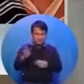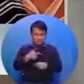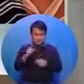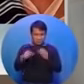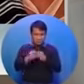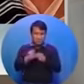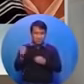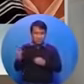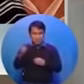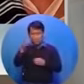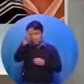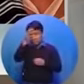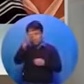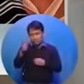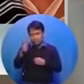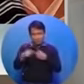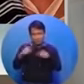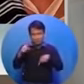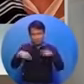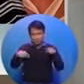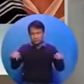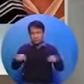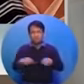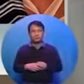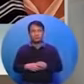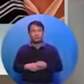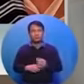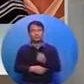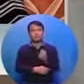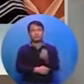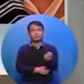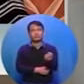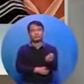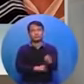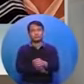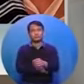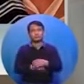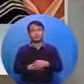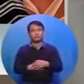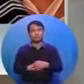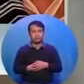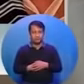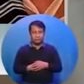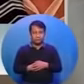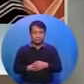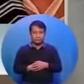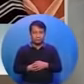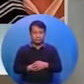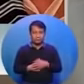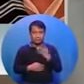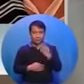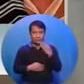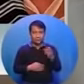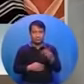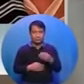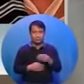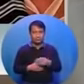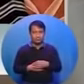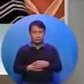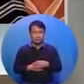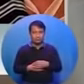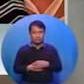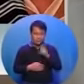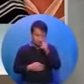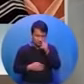maganda tungkol sa'yo tatay mo, etc. So, tamang-tama po. Okay, yes, sige. Attorney Garrett, maraming salamat, ha? No problem, sir.